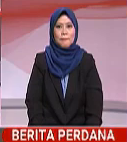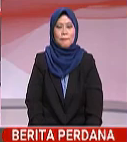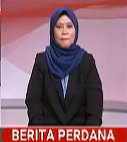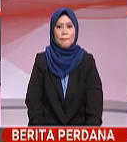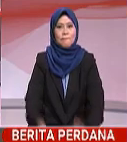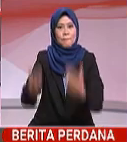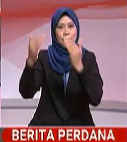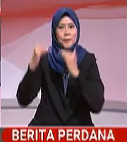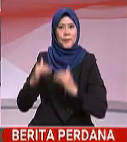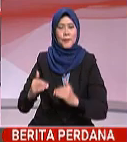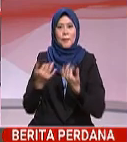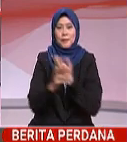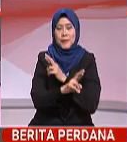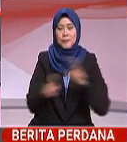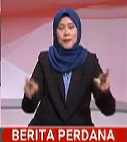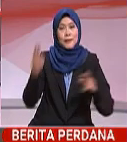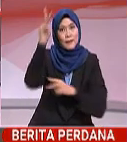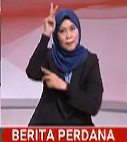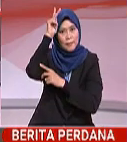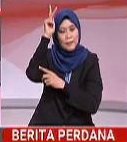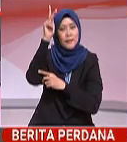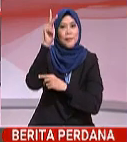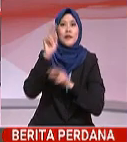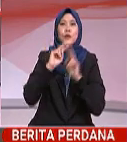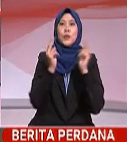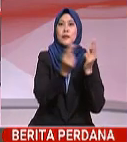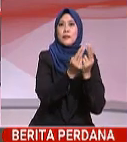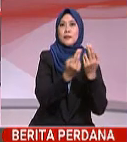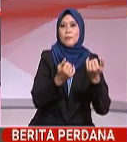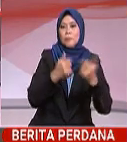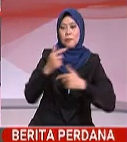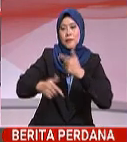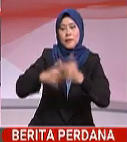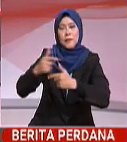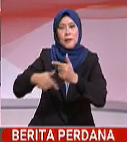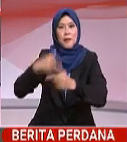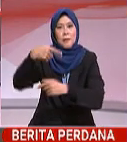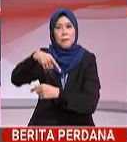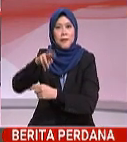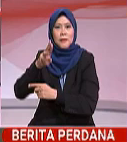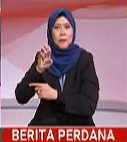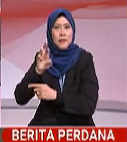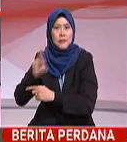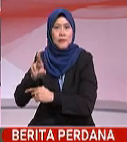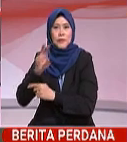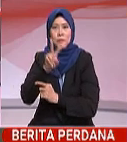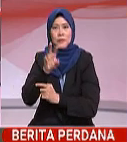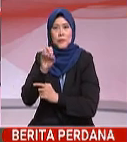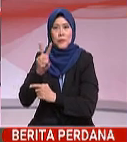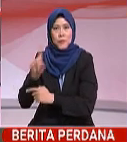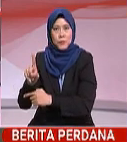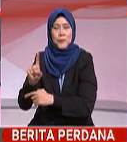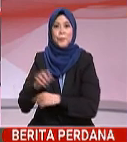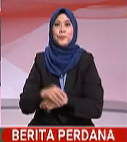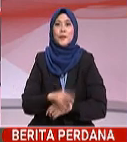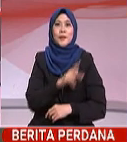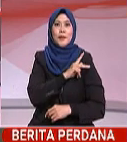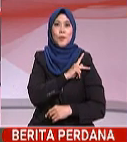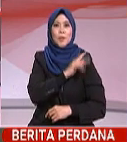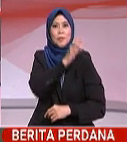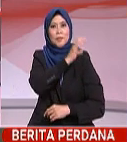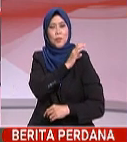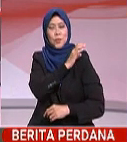Ini pula persiapan Kelantan United KUFC menjelang sepak bola Liga Premier bagi musim 2021. Ketua jurulatihnya